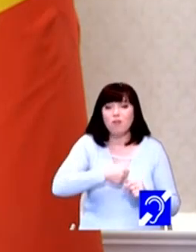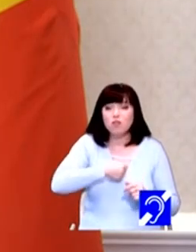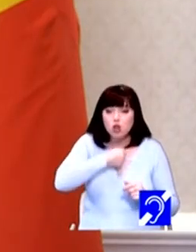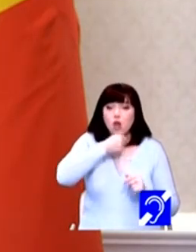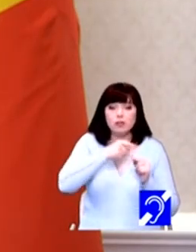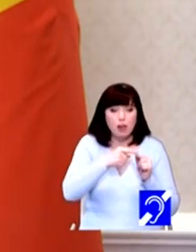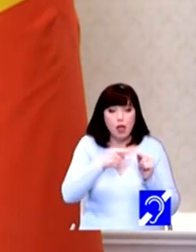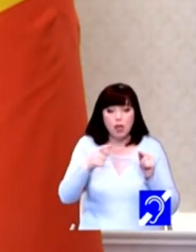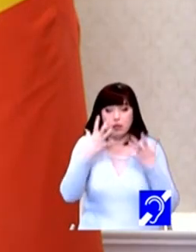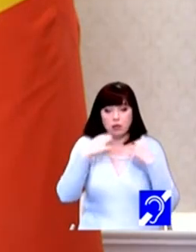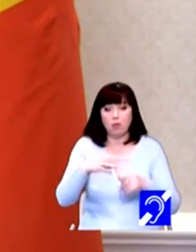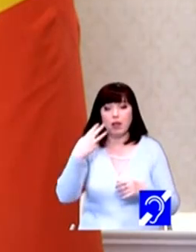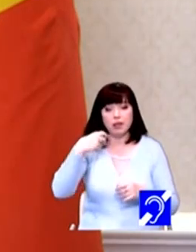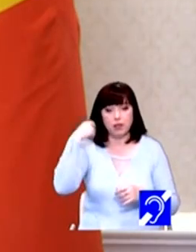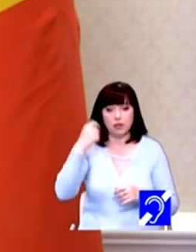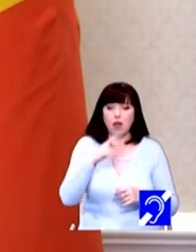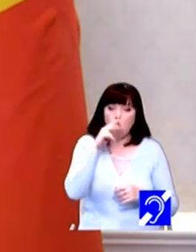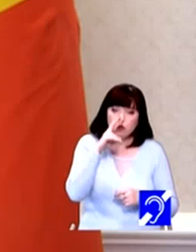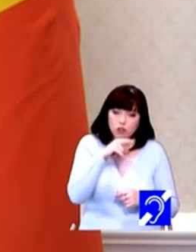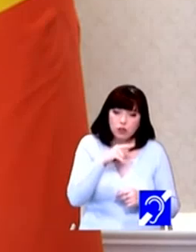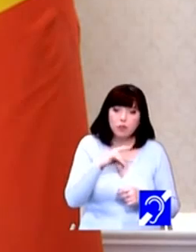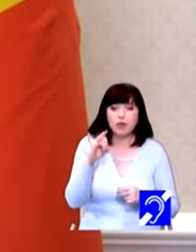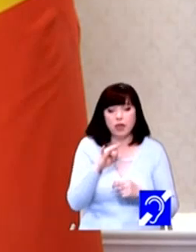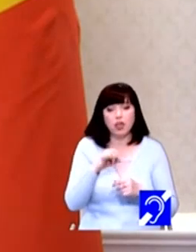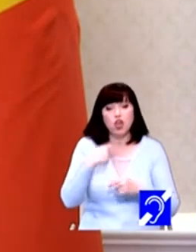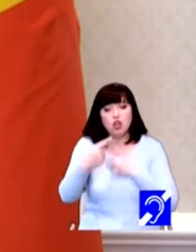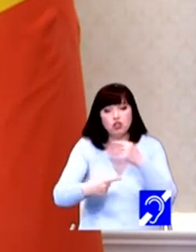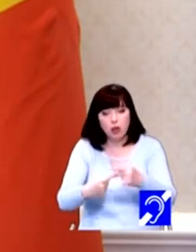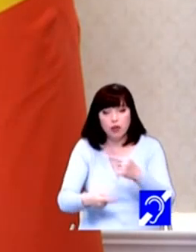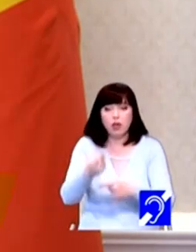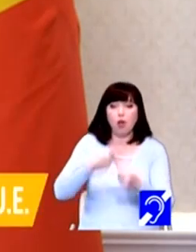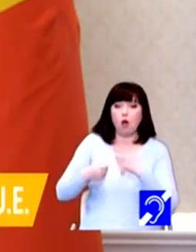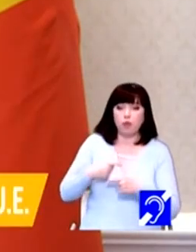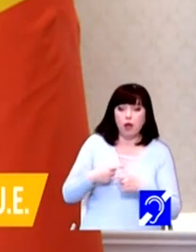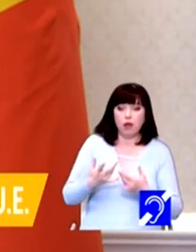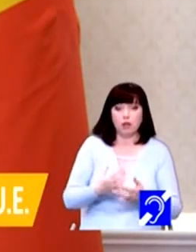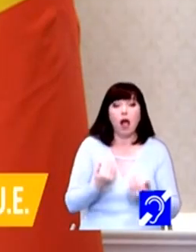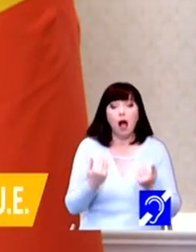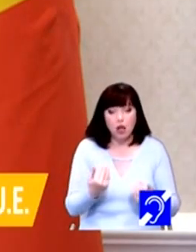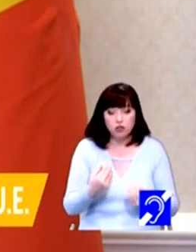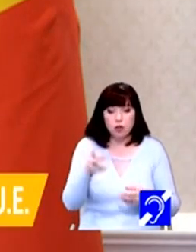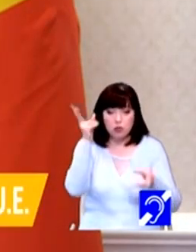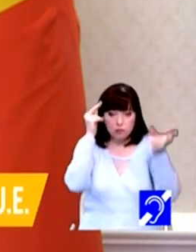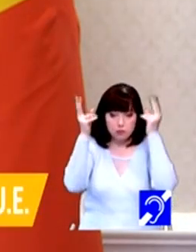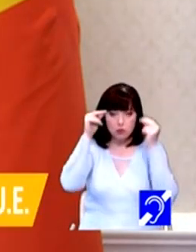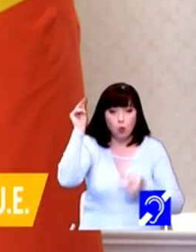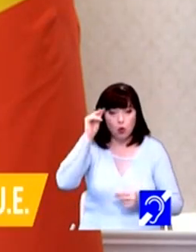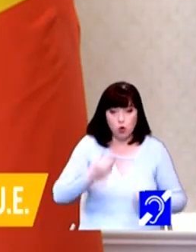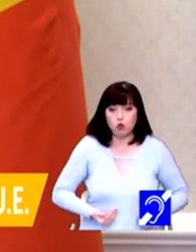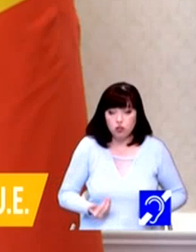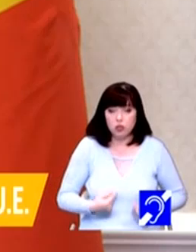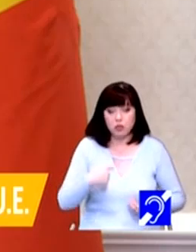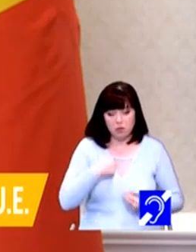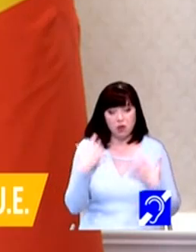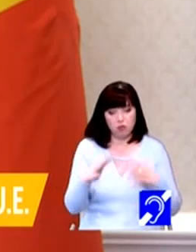ani, multe eșecuri și pași înapoi. Acum, cu lecțiile învățate, noi